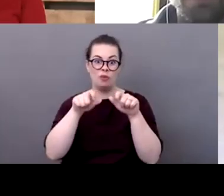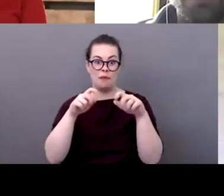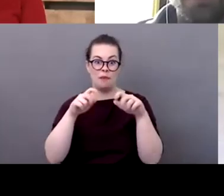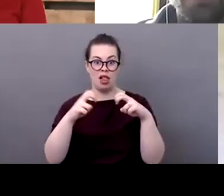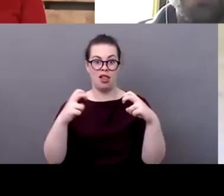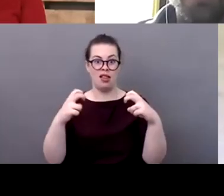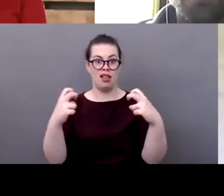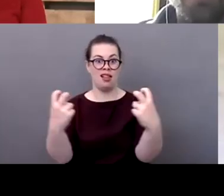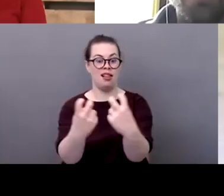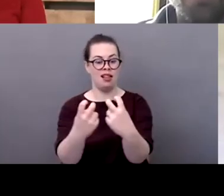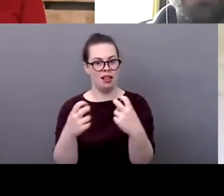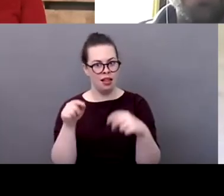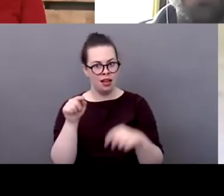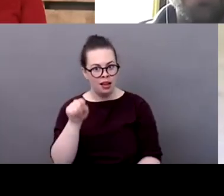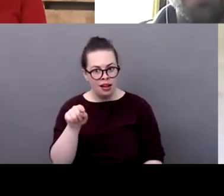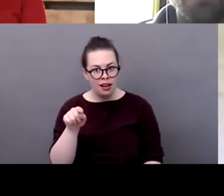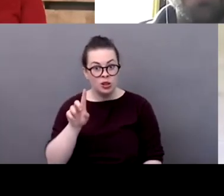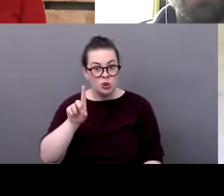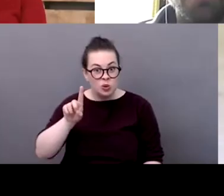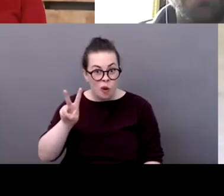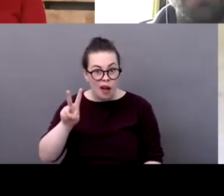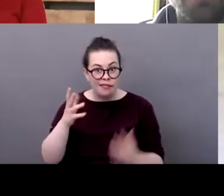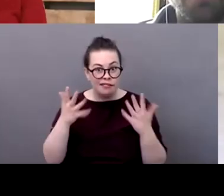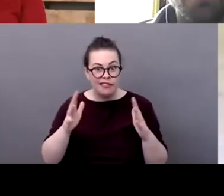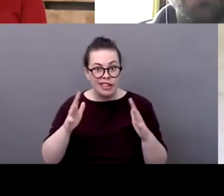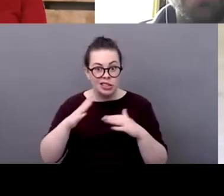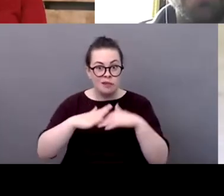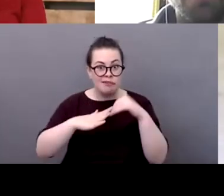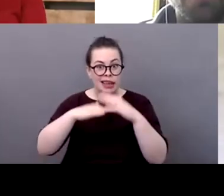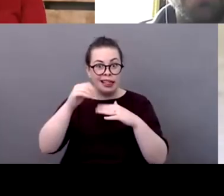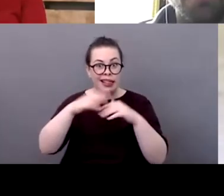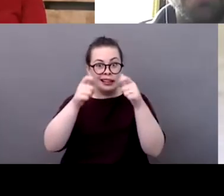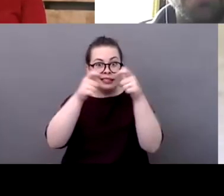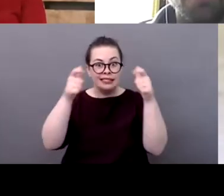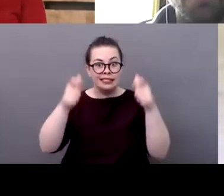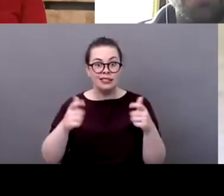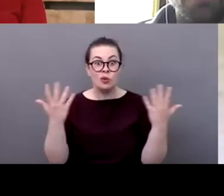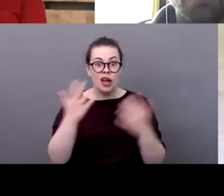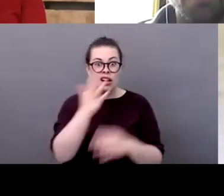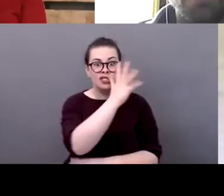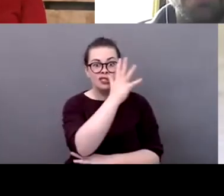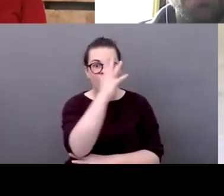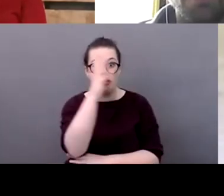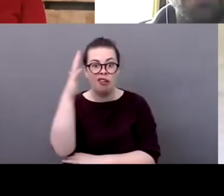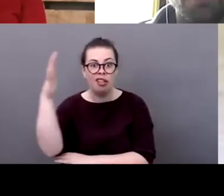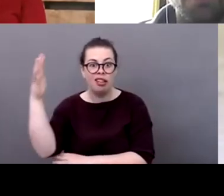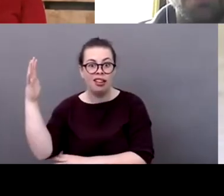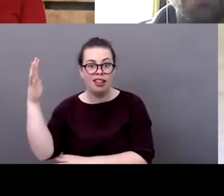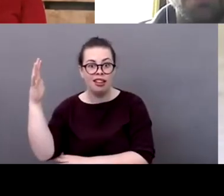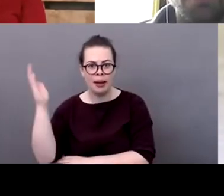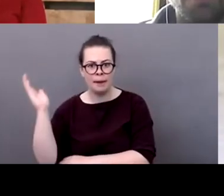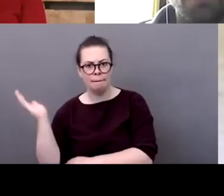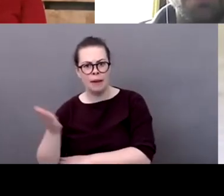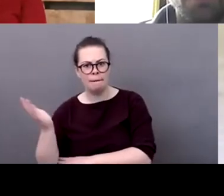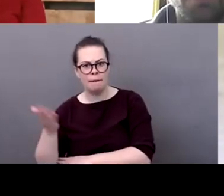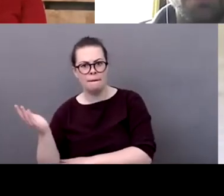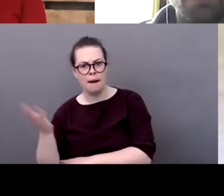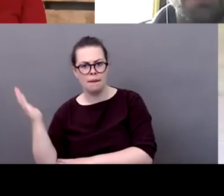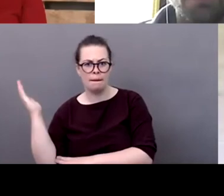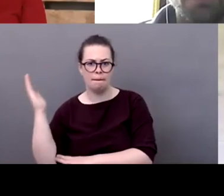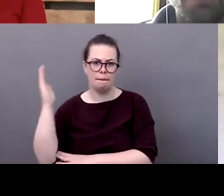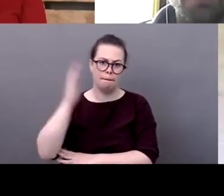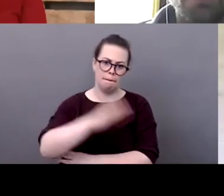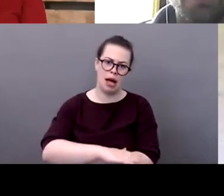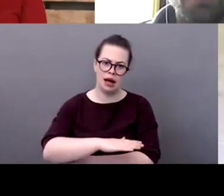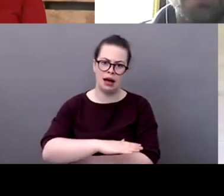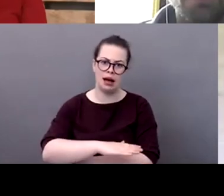a construit un stade de foot pour jouer 4 matchs, et puis on l'a détruit. Parce qu'il n'y a pas d'équipe de foot là-bas. Et à Brasilia, qui est la capitale